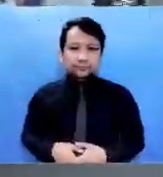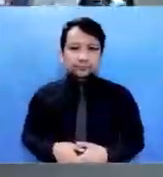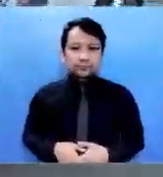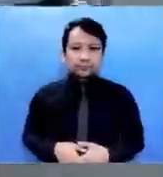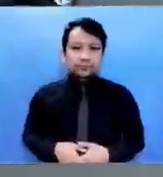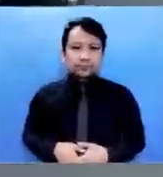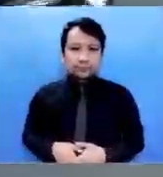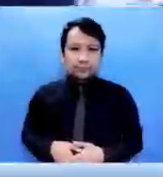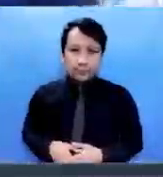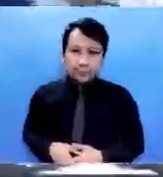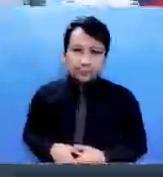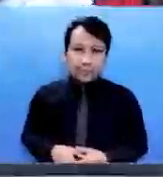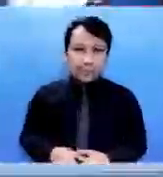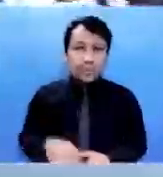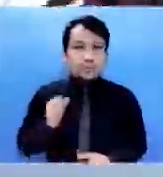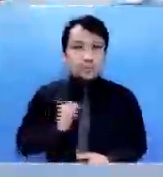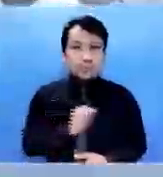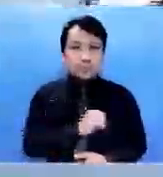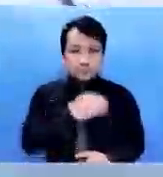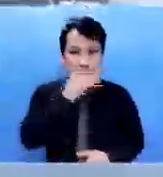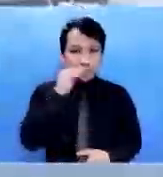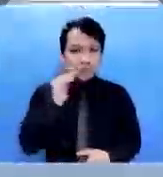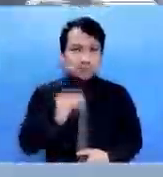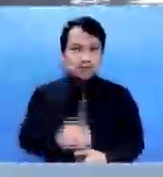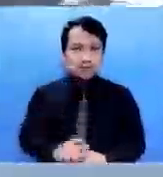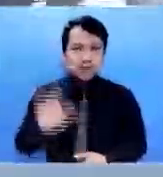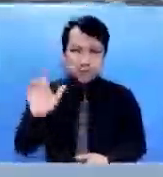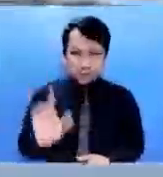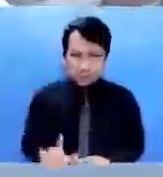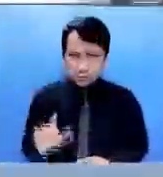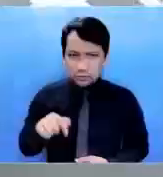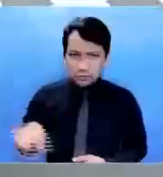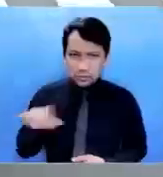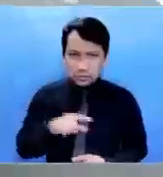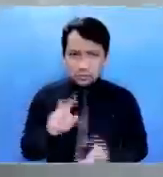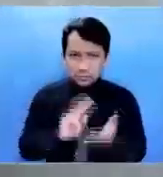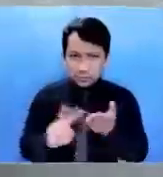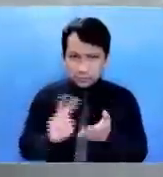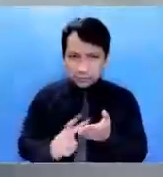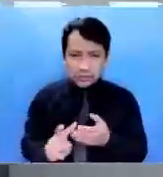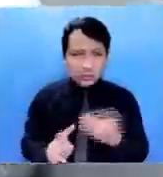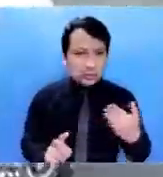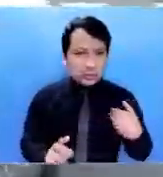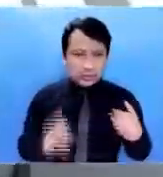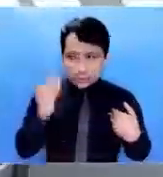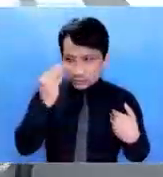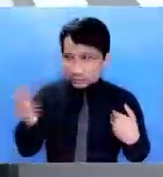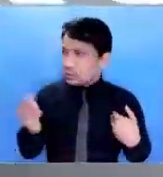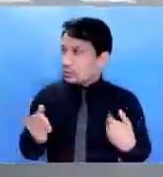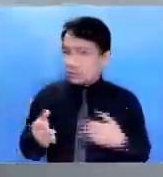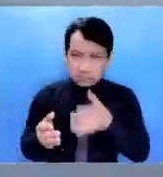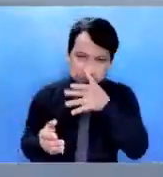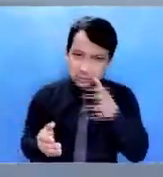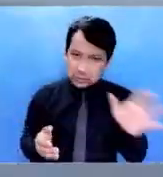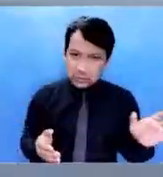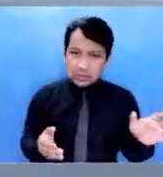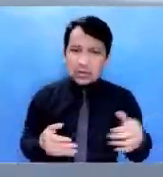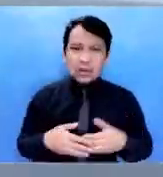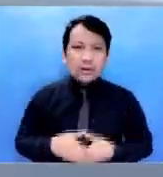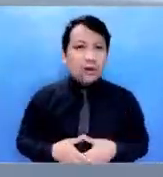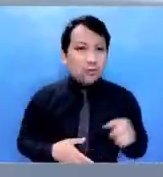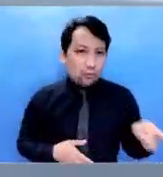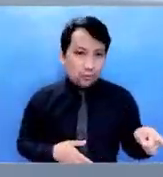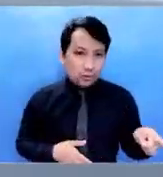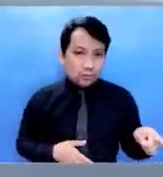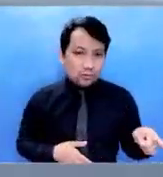Habang si Senator Manny Pacquiao sinabing mababa man daw siya sa mga survey, hindi raw siya dapat i-etsepwera sa karera. Ang kanya raw